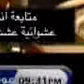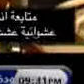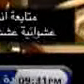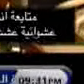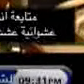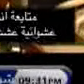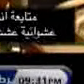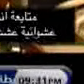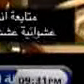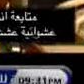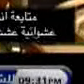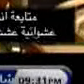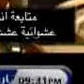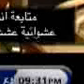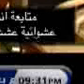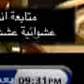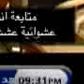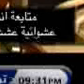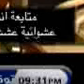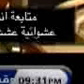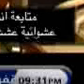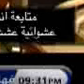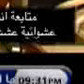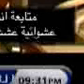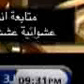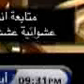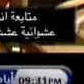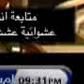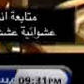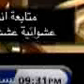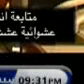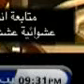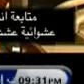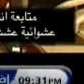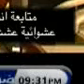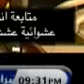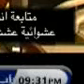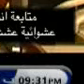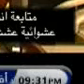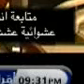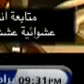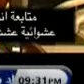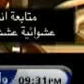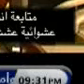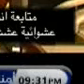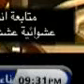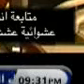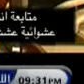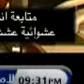تطلبت إنشاء أول مرحلة من العمارات بتكلفة حوالي 4 مليون جنيه. الأعمال